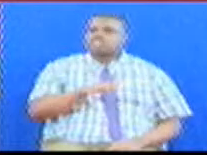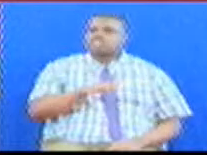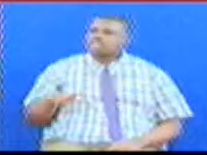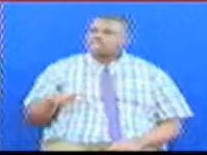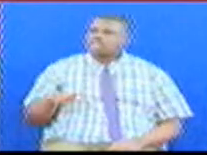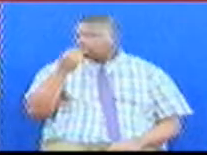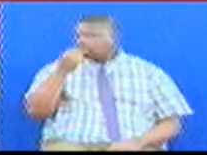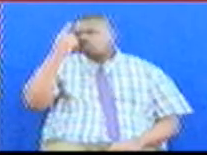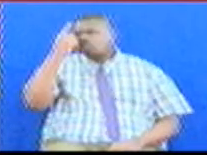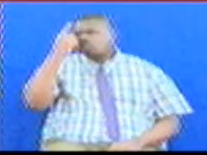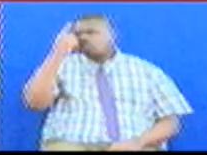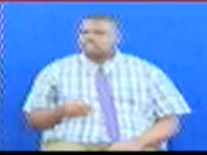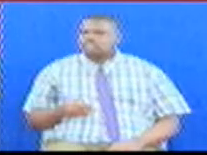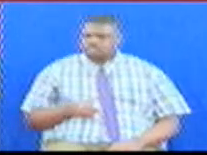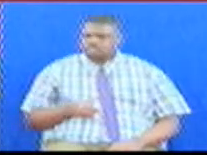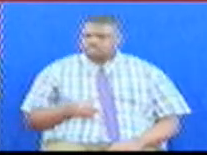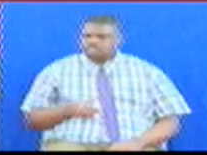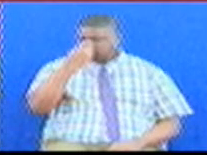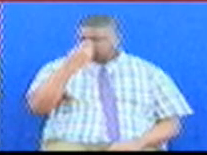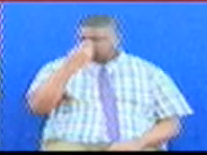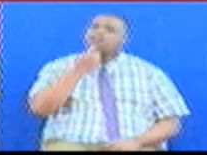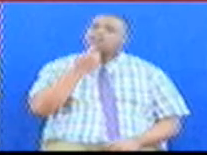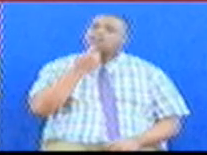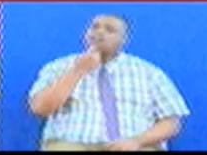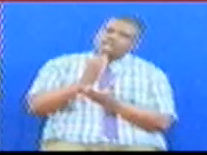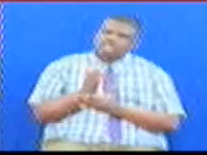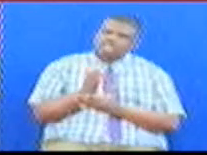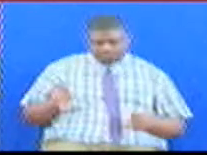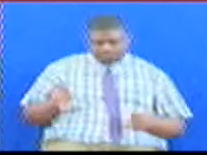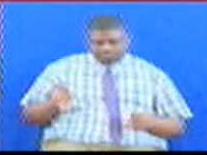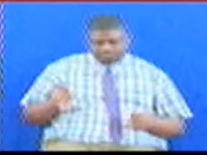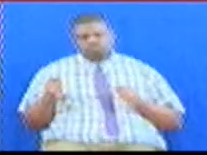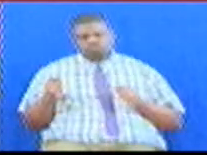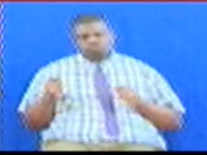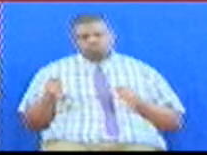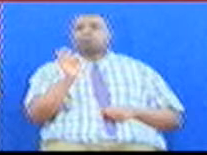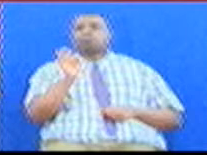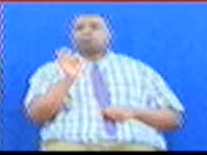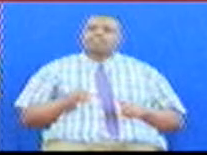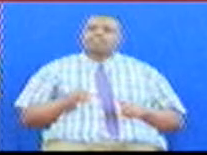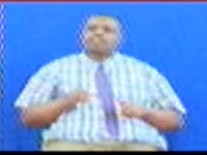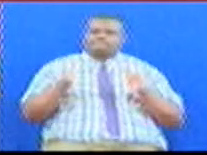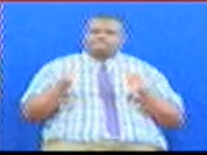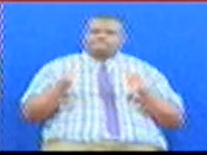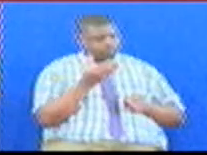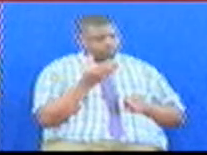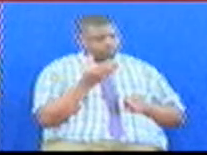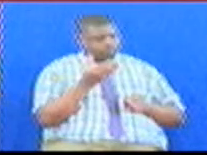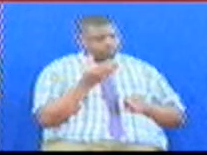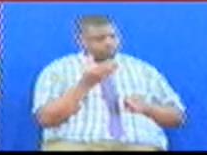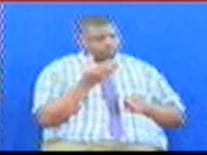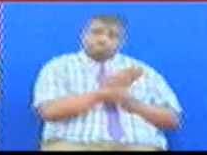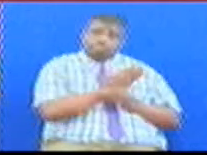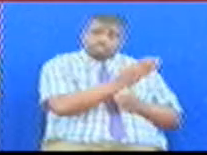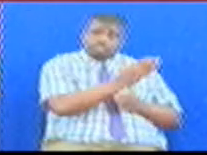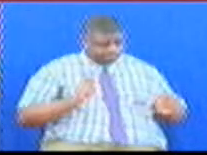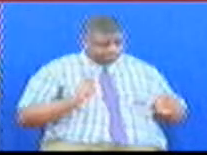tatanishi. Sasa unajiuliza hizi haki za mifugo ziko wapi, na fursa ambazo tungezipata kupitia mifugo